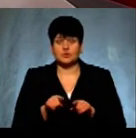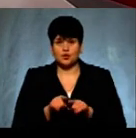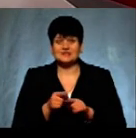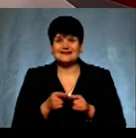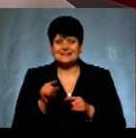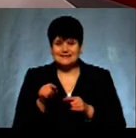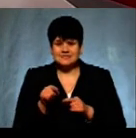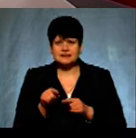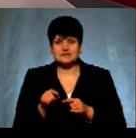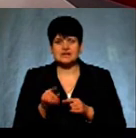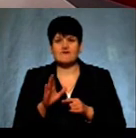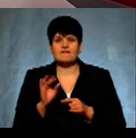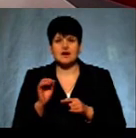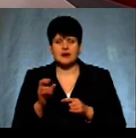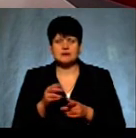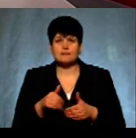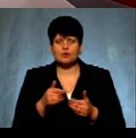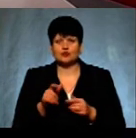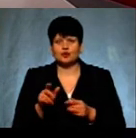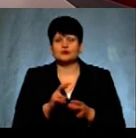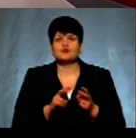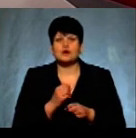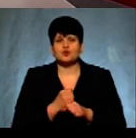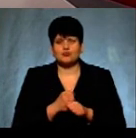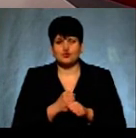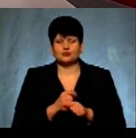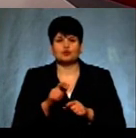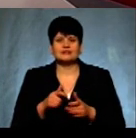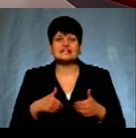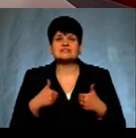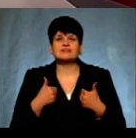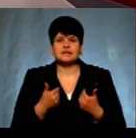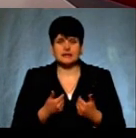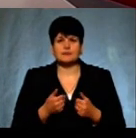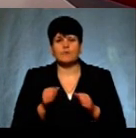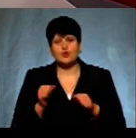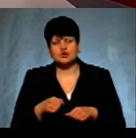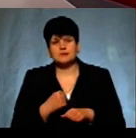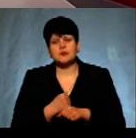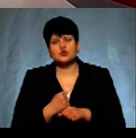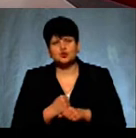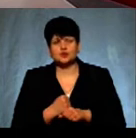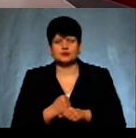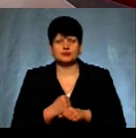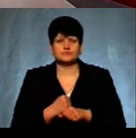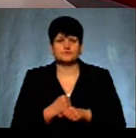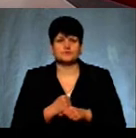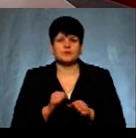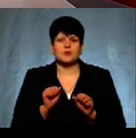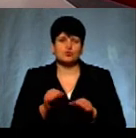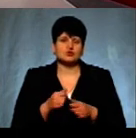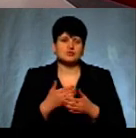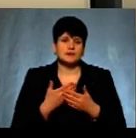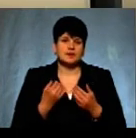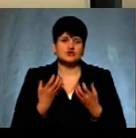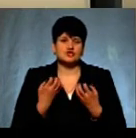ці вакансії пропонуємо людям, які шукають роботу. Крім того, люди, які звертаються, вони може працюють, може там не мають наміру